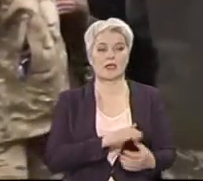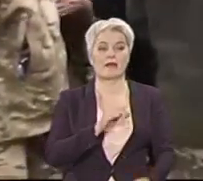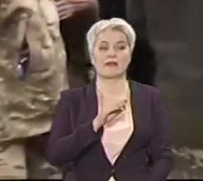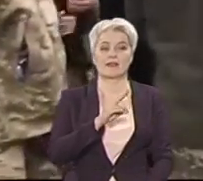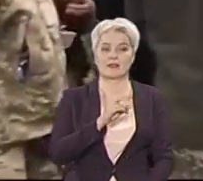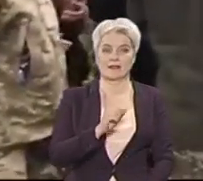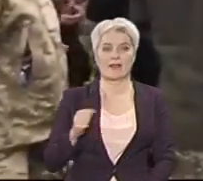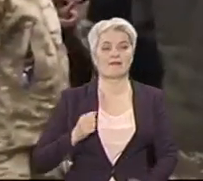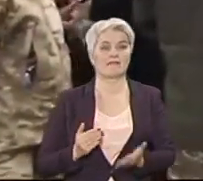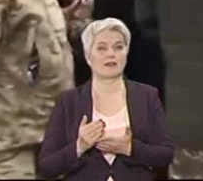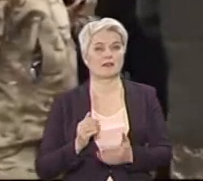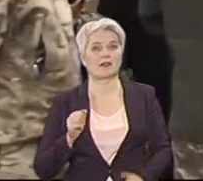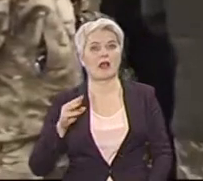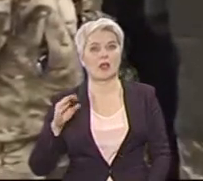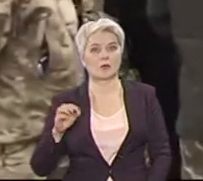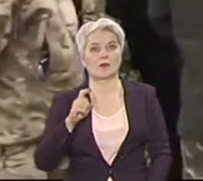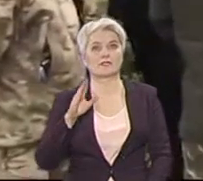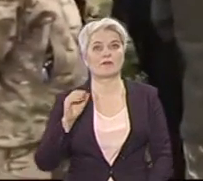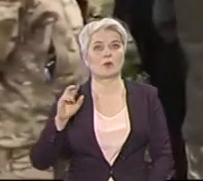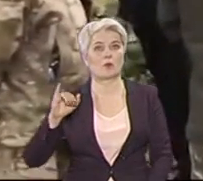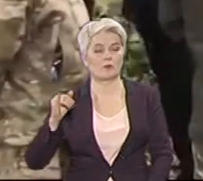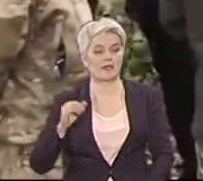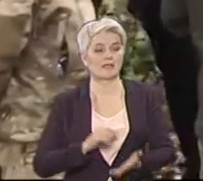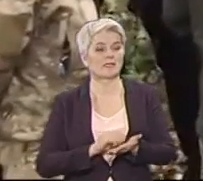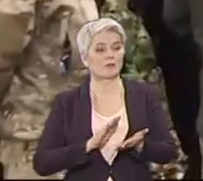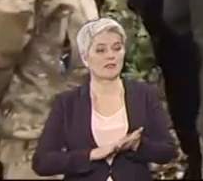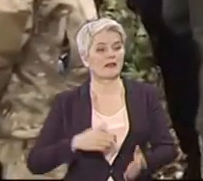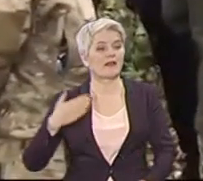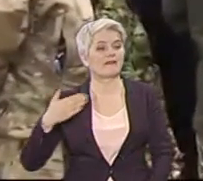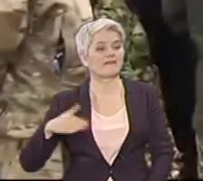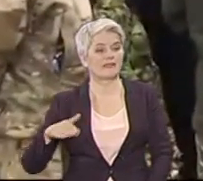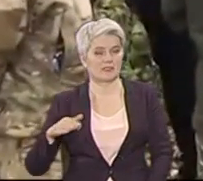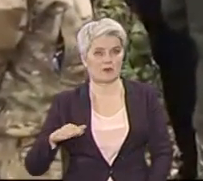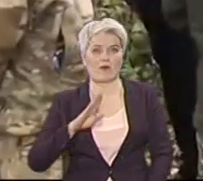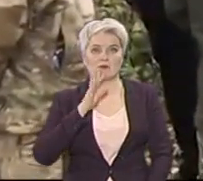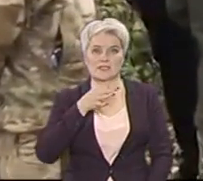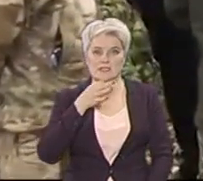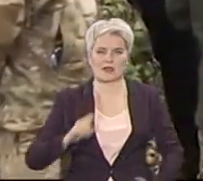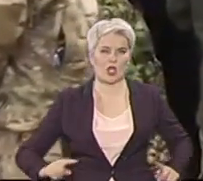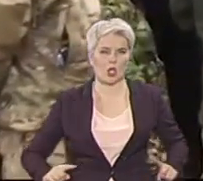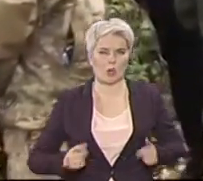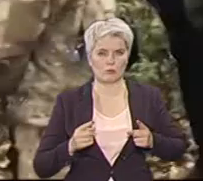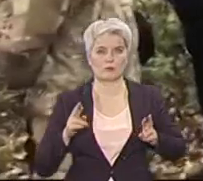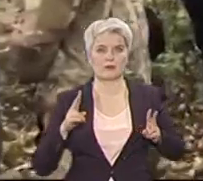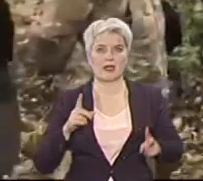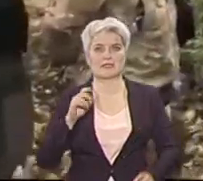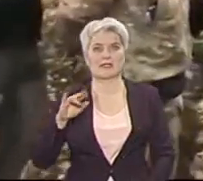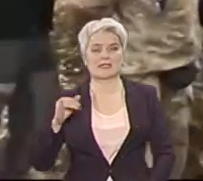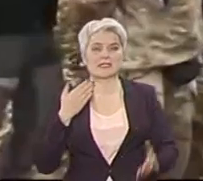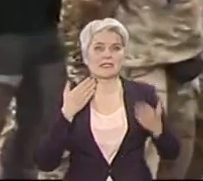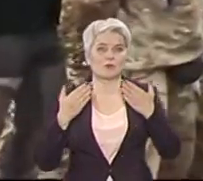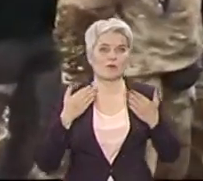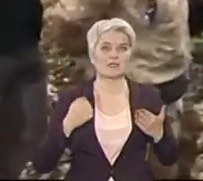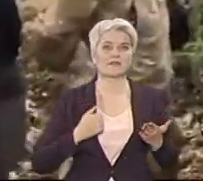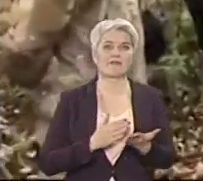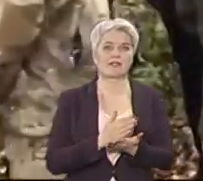Федина та ветеран АТО Маруся Звіробій записали відео. На початку сказали, вони обурені тим, як Зеленський спілкувався з одним із ветеранів.